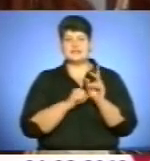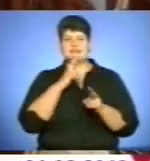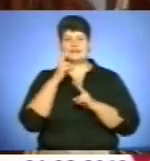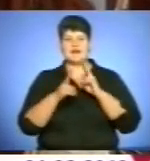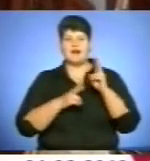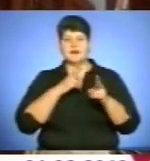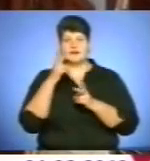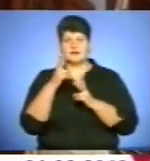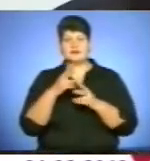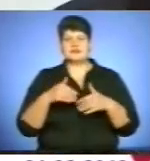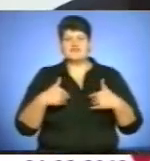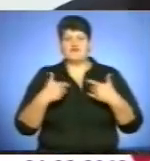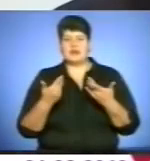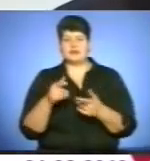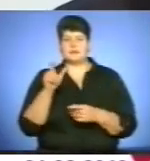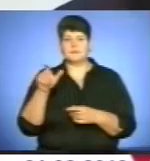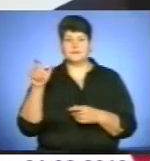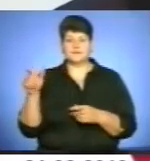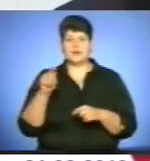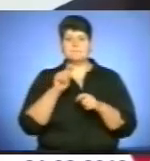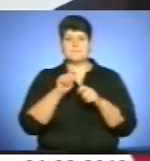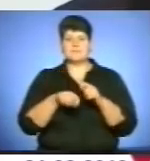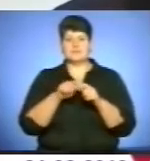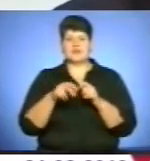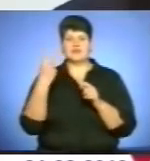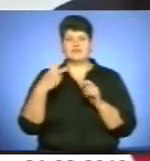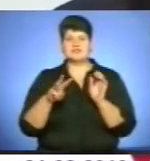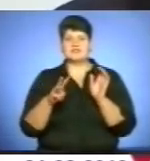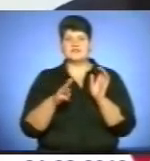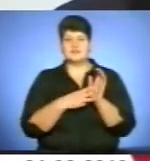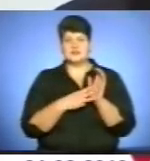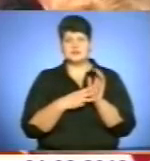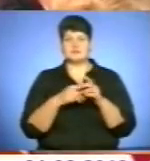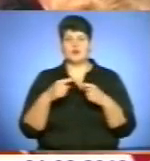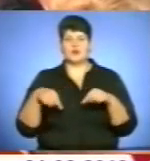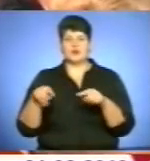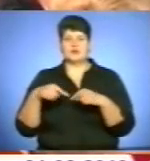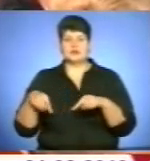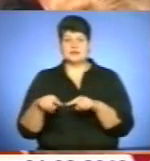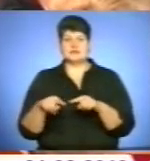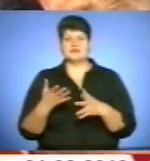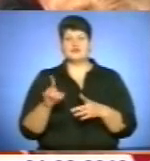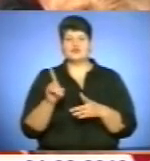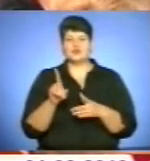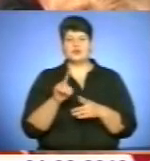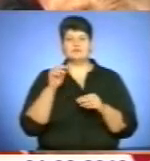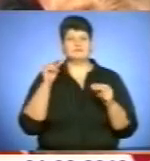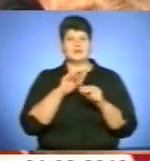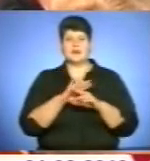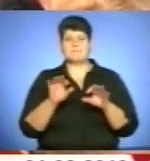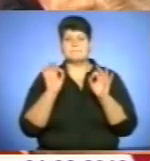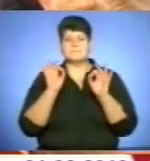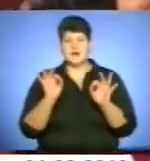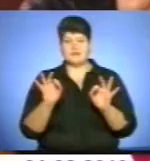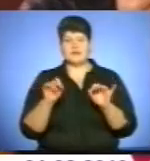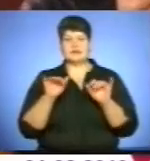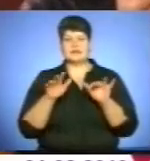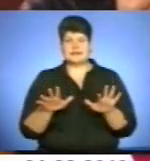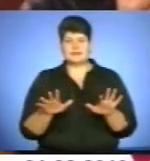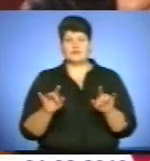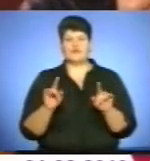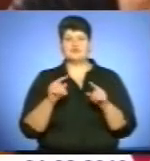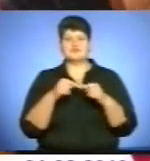громадян, перевірило 28 суб'єктів господарювання та органів влади щодо неправомірних дій у сфері обмеження